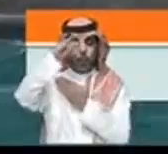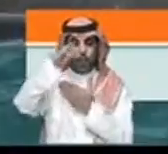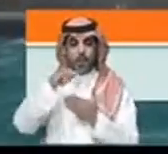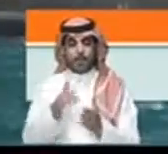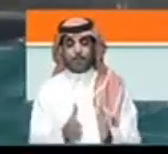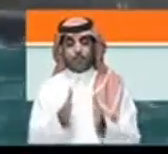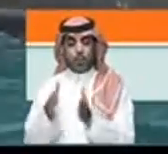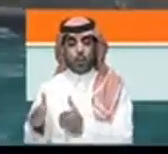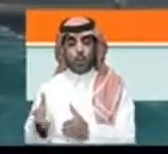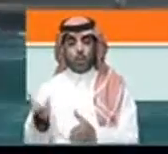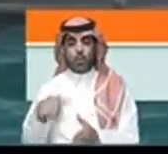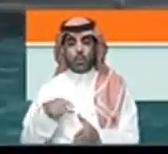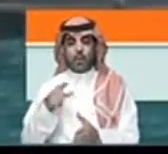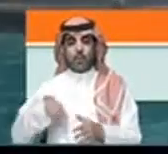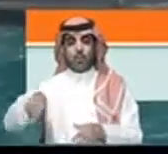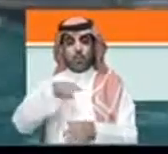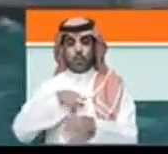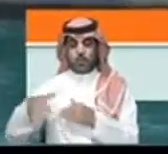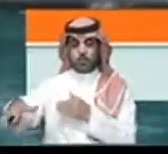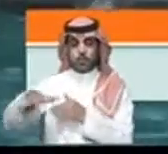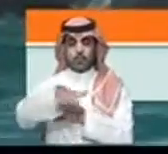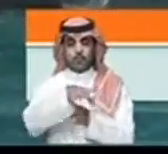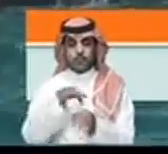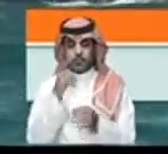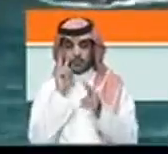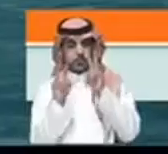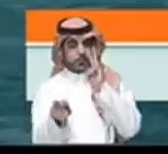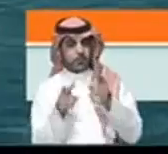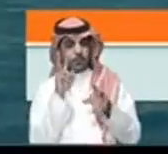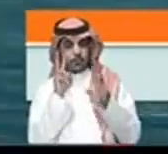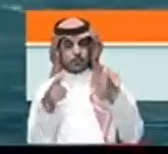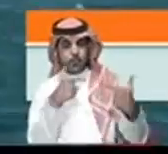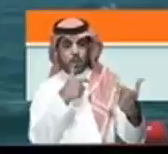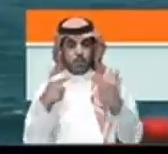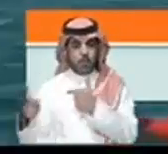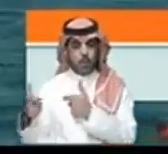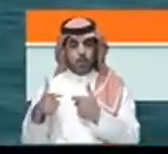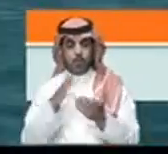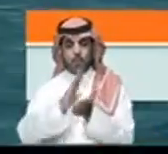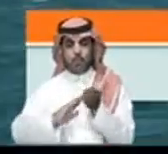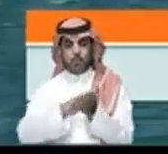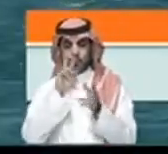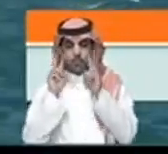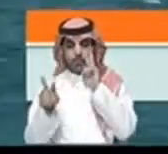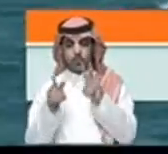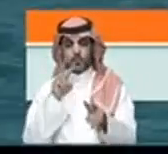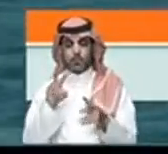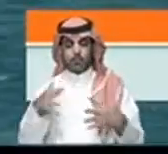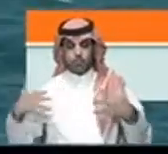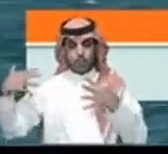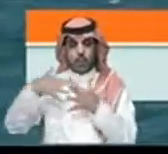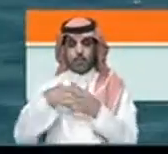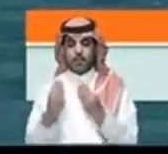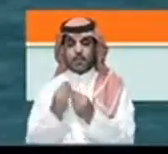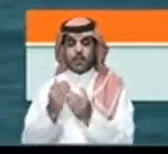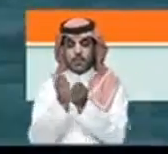وتمكن سكان مدينه سيفاستوبول الساحليه من الاستمتاع بالعرض والمناورات العسكريه التي شاركت فيها